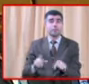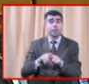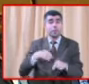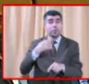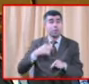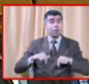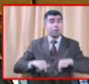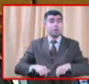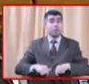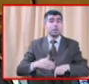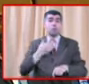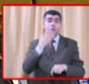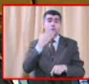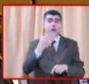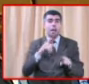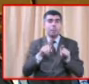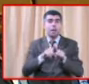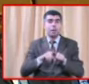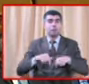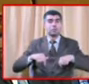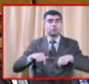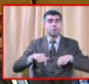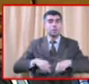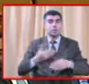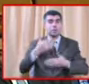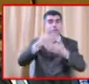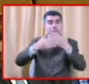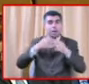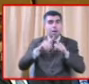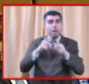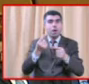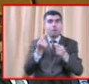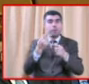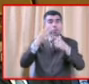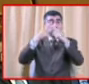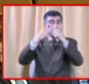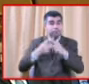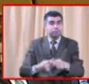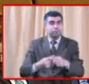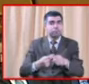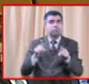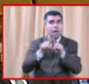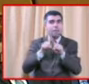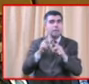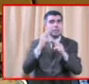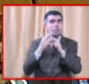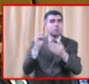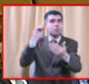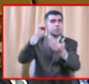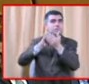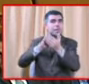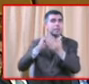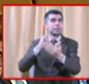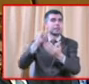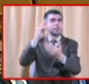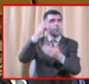انك خصصتم كقطاع واحد المبلغ كبير، هذه ستبقى مسجله لكم سيد الوزير،